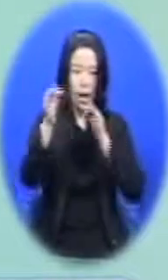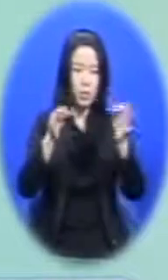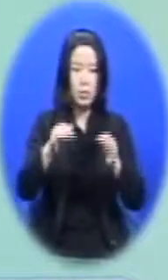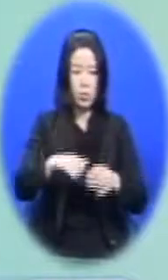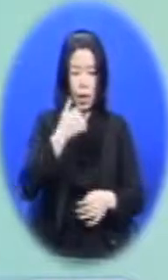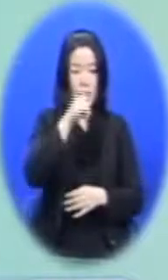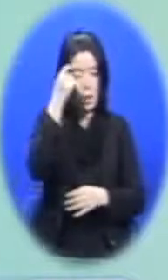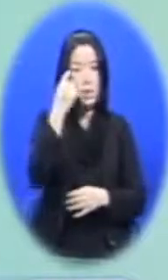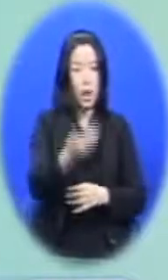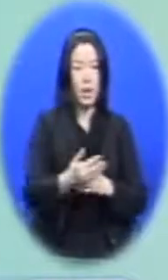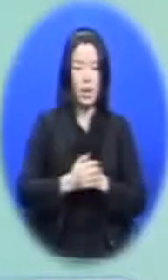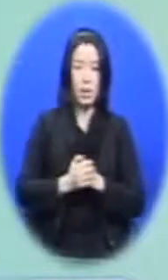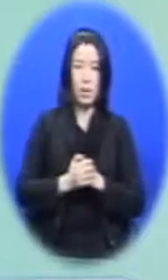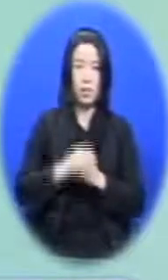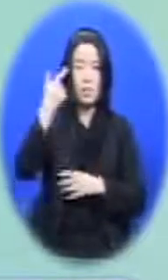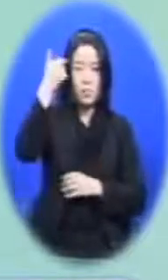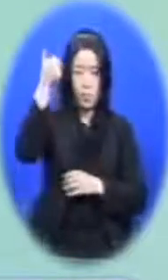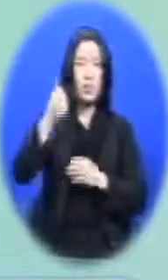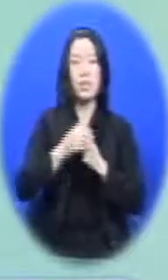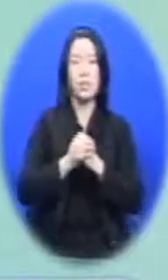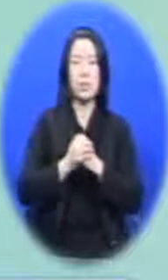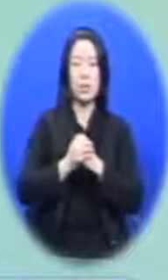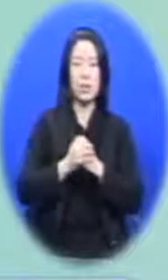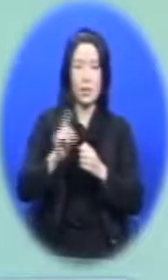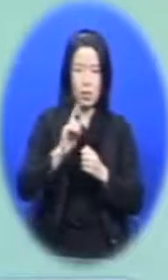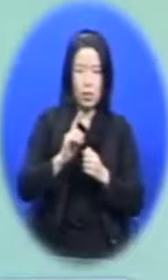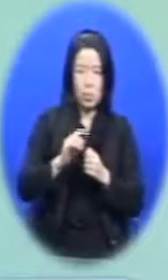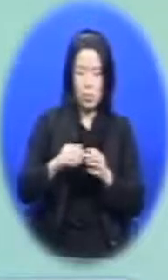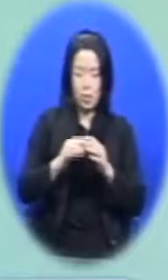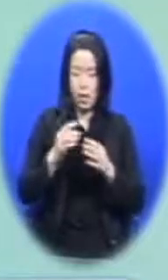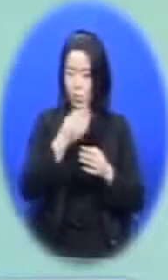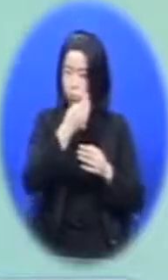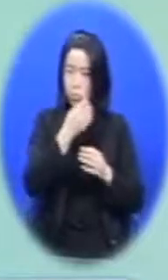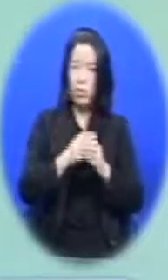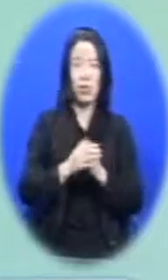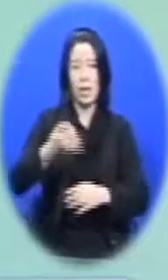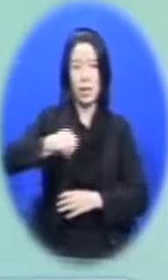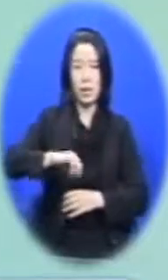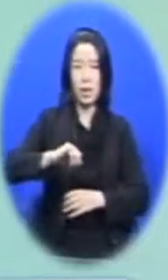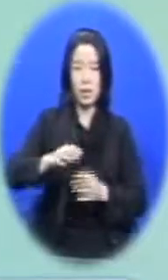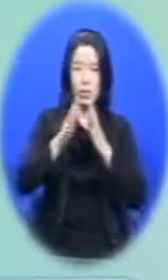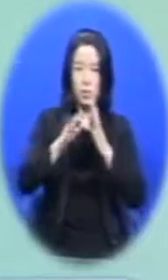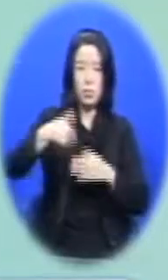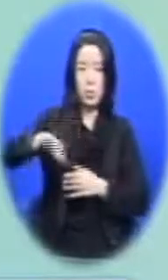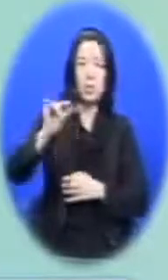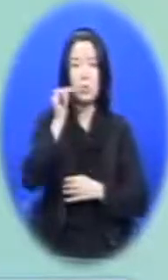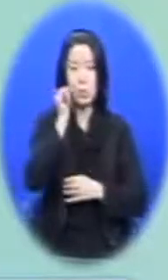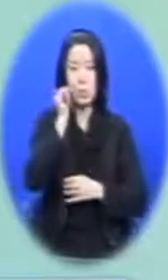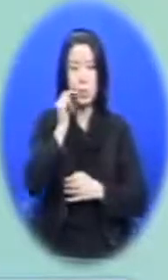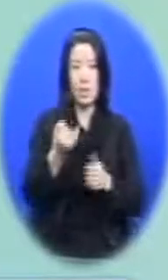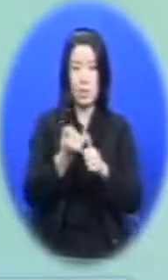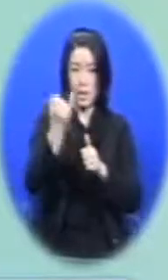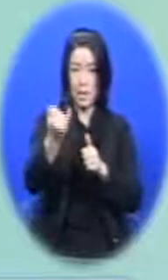그러시냐. 목사님이 못쓰게 해주셨어요. 딸 소풍 가는 것도 모르고